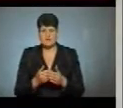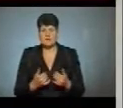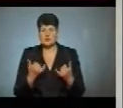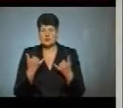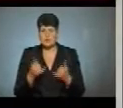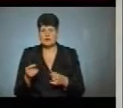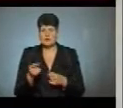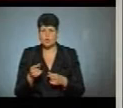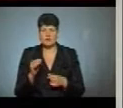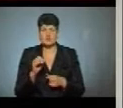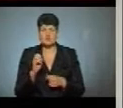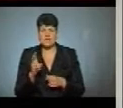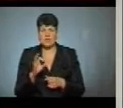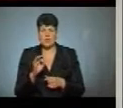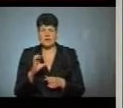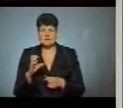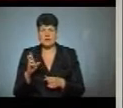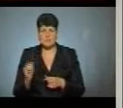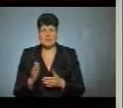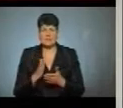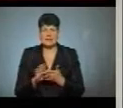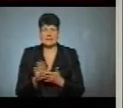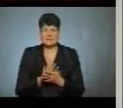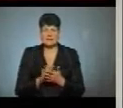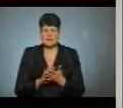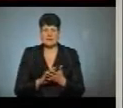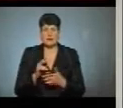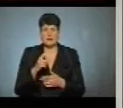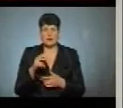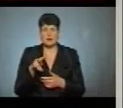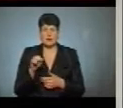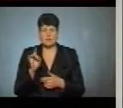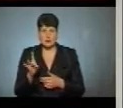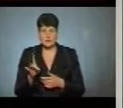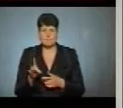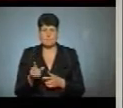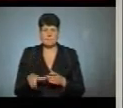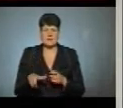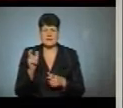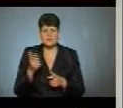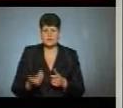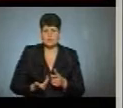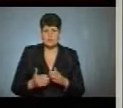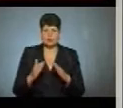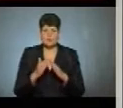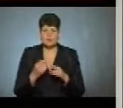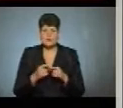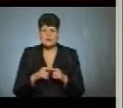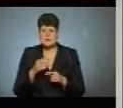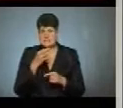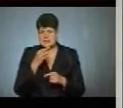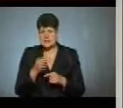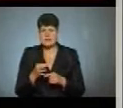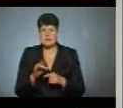Тернополі працівники ЖЕКів та ОСББ мають дезінфікувати неохлором під'їзди житлових будинків. Про це розповіла речниця міськради